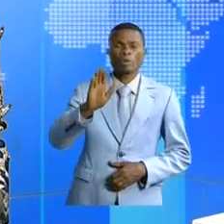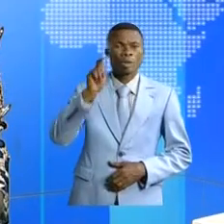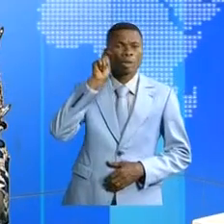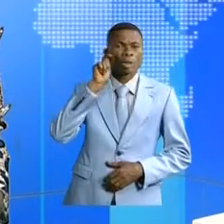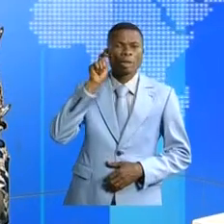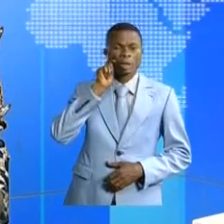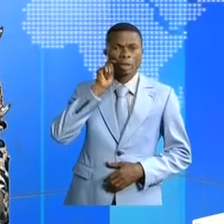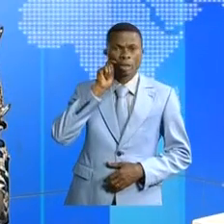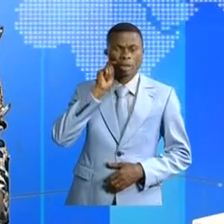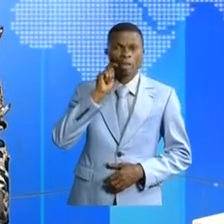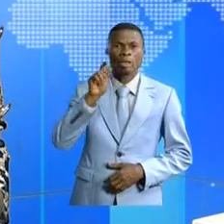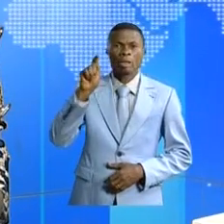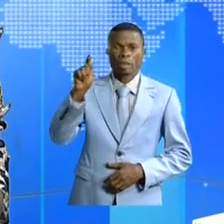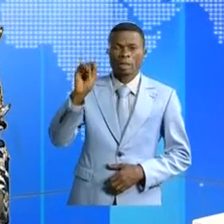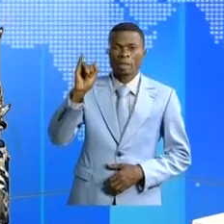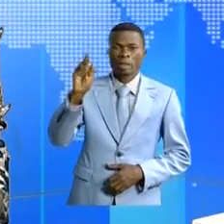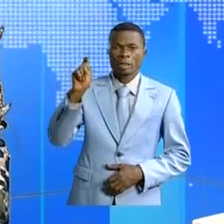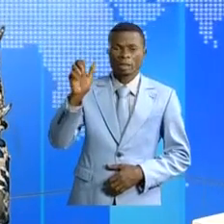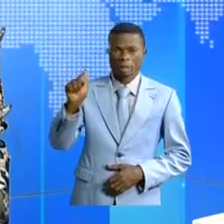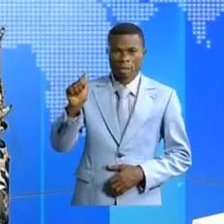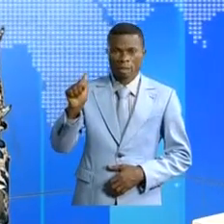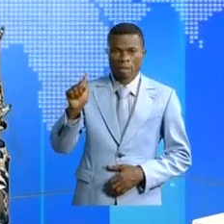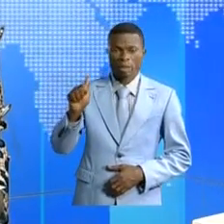la regrettée Tika Wamulumba Eugénie,